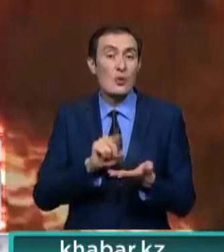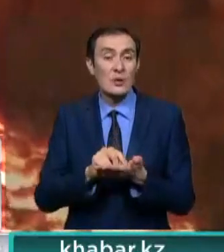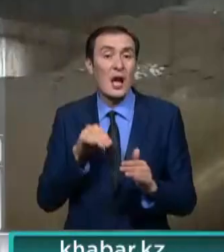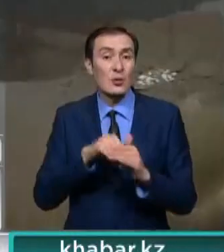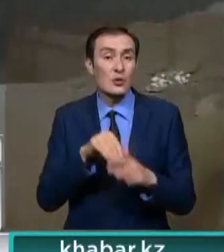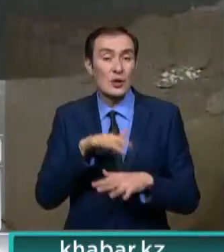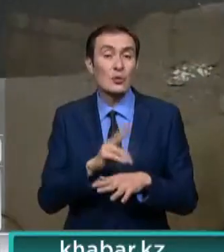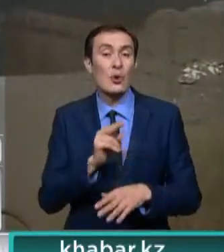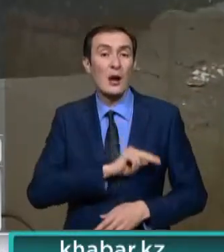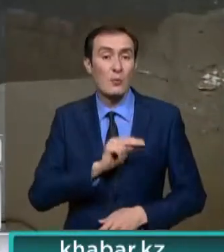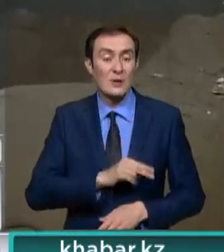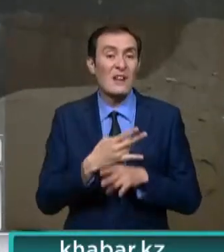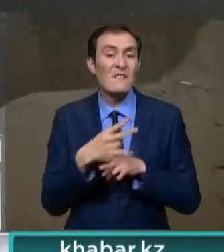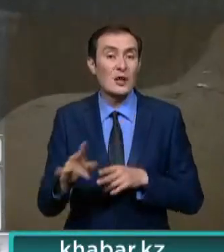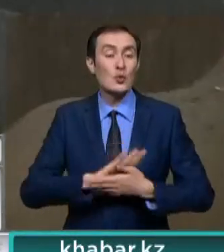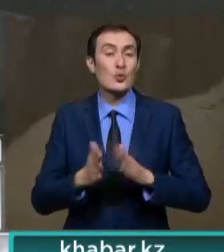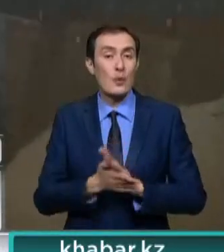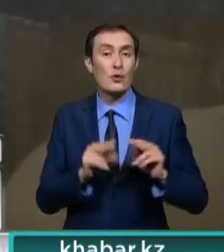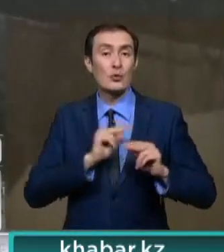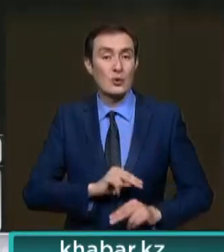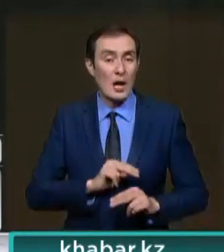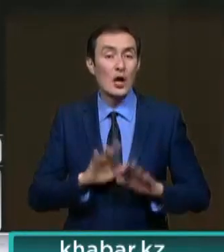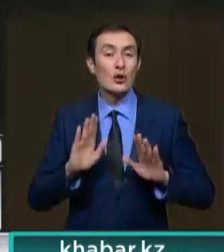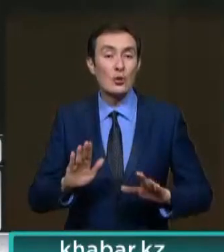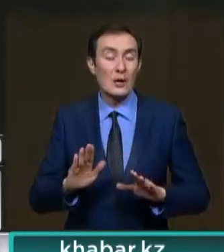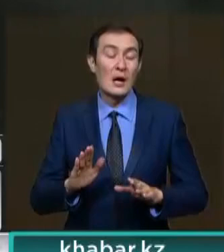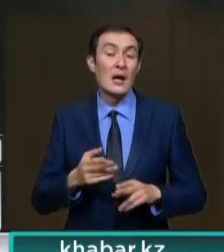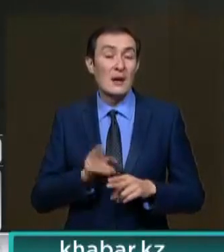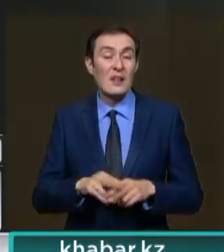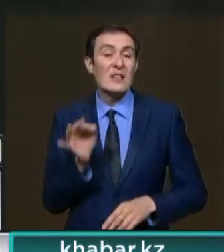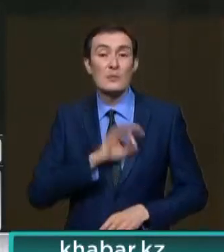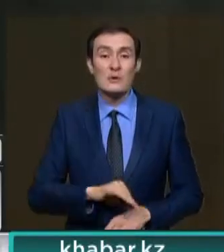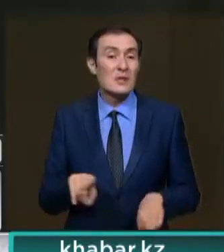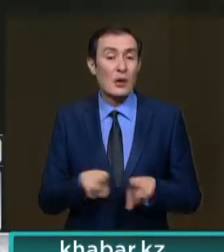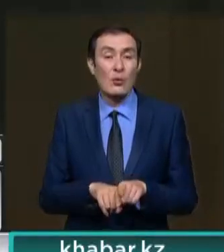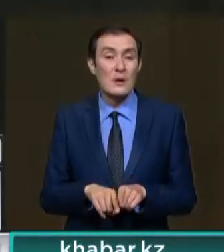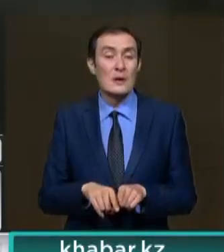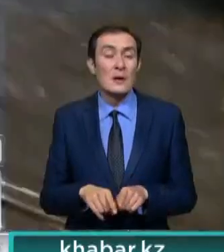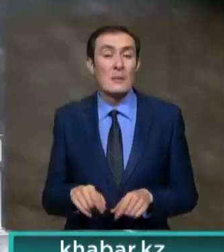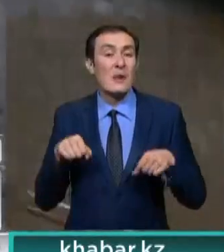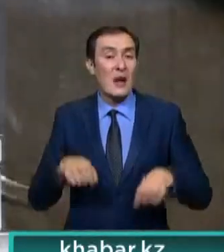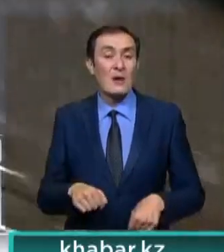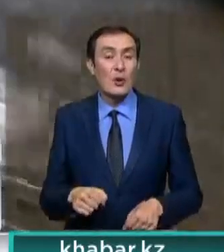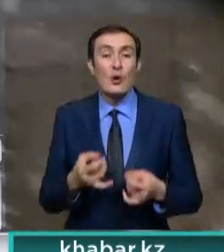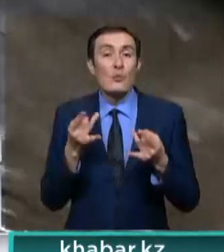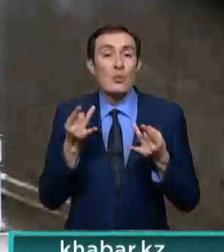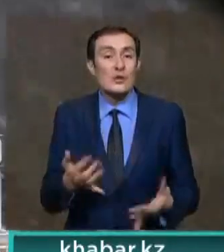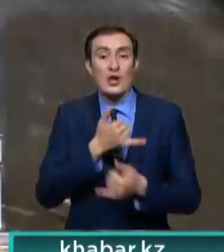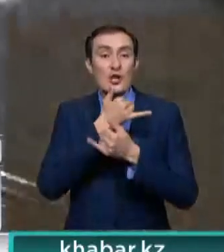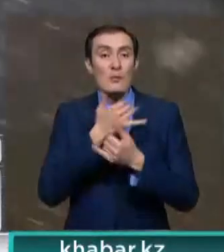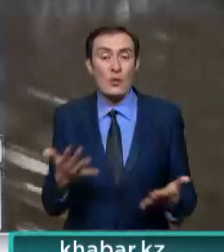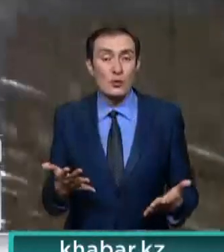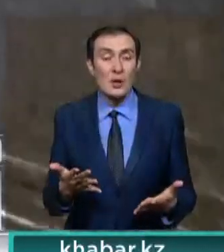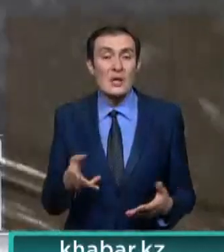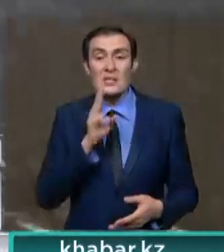аннуитет для тех, кто работает на вредных условиях труда, лишь формальность. Воспользоваться такой привилегией шахтеры просто-напросто не могут, не